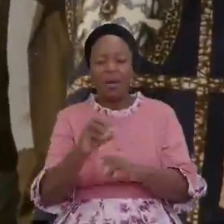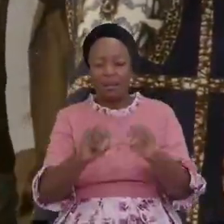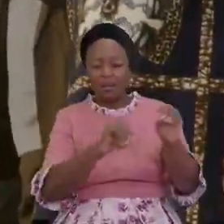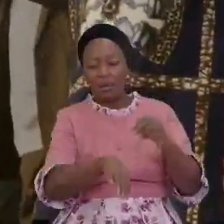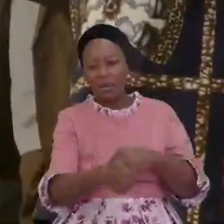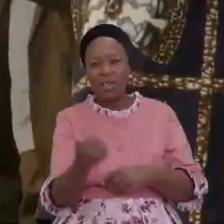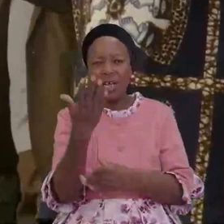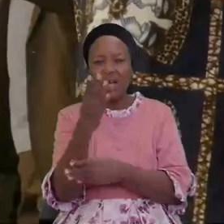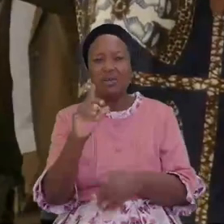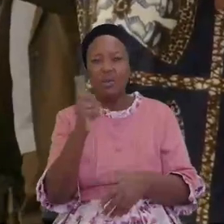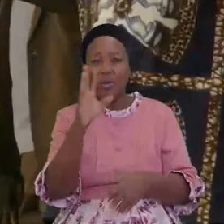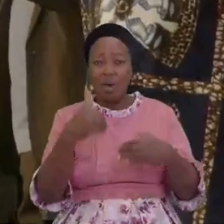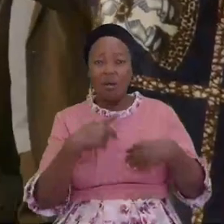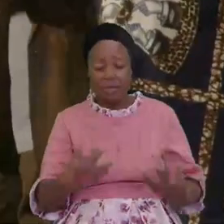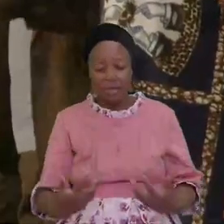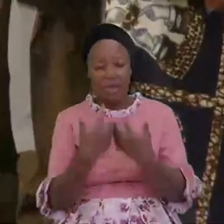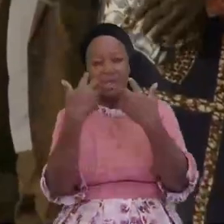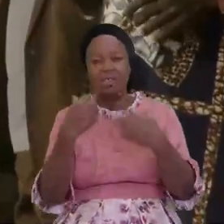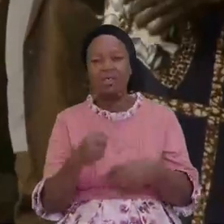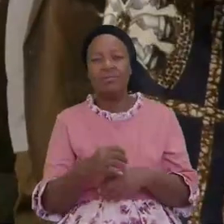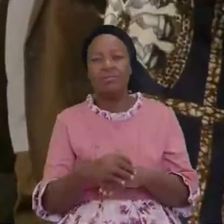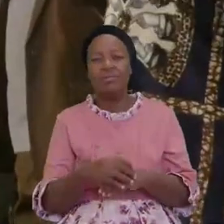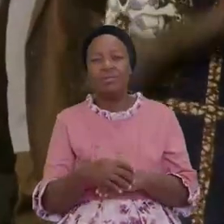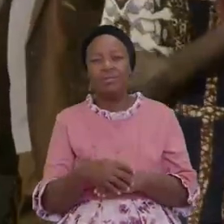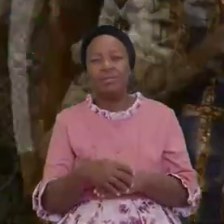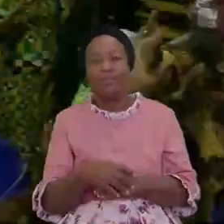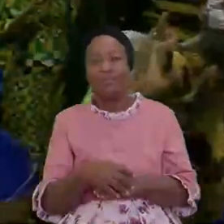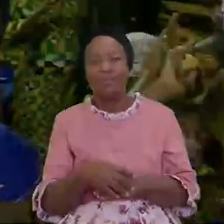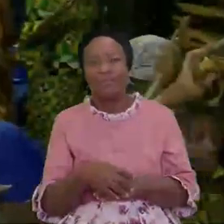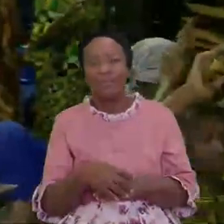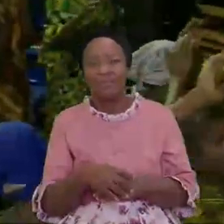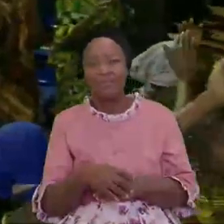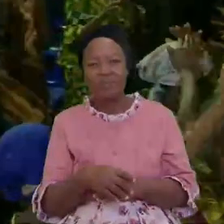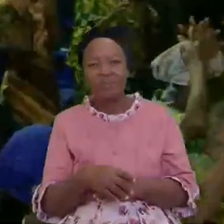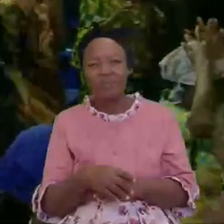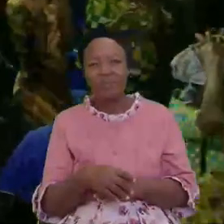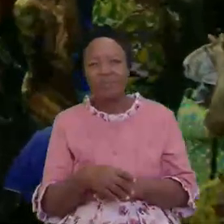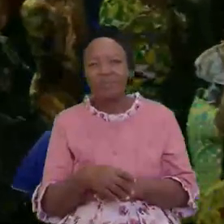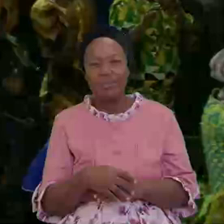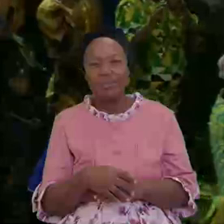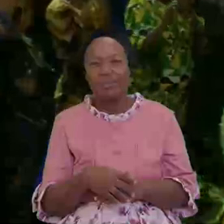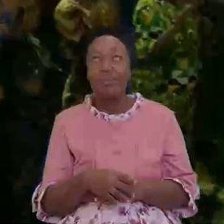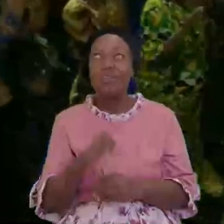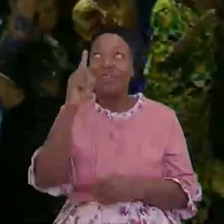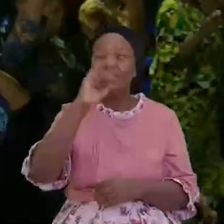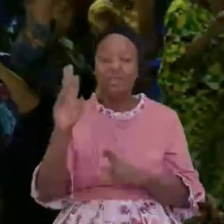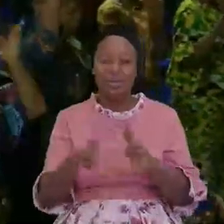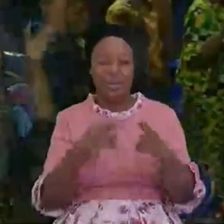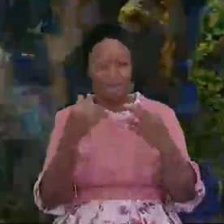Lève ta main là-bas. Et impose la main là où tu as le défi, le problème.